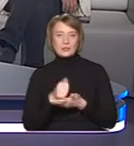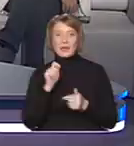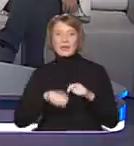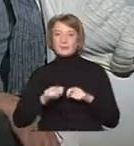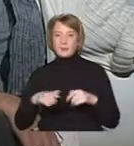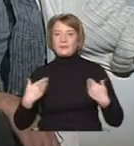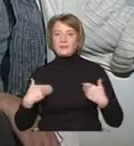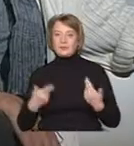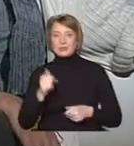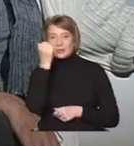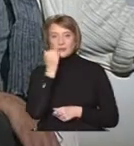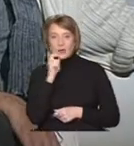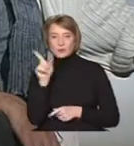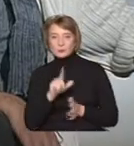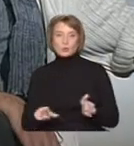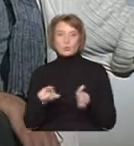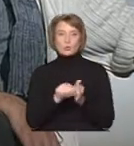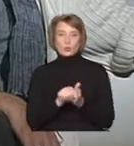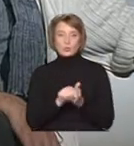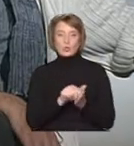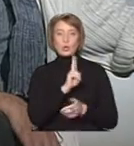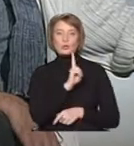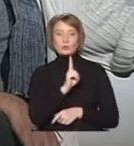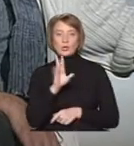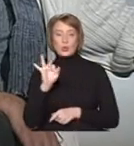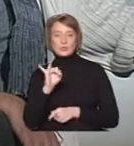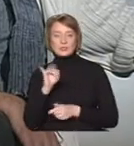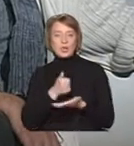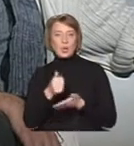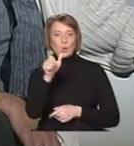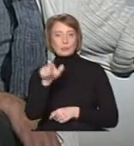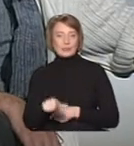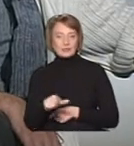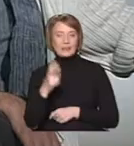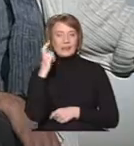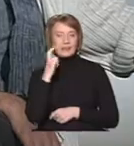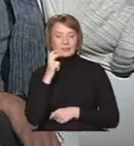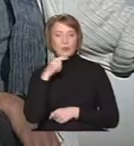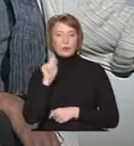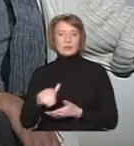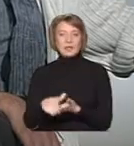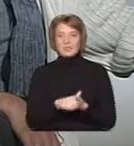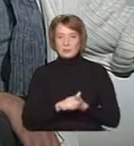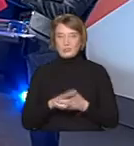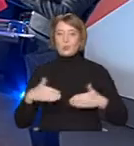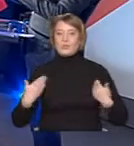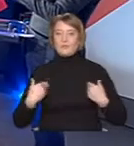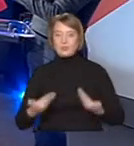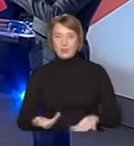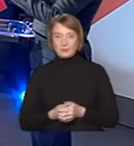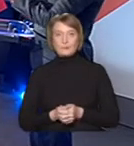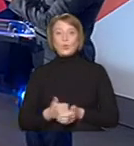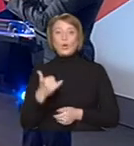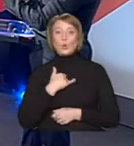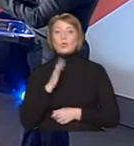вітаю. Дякую, що долучились. І Костянтин Колесніков, координатор Київської стратегічної спільноти. Вітаю. Отже, як ви зрозуміли, у нас